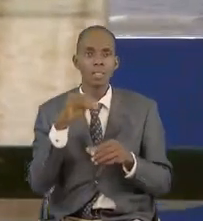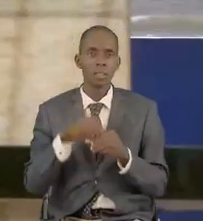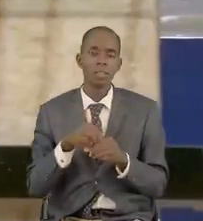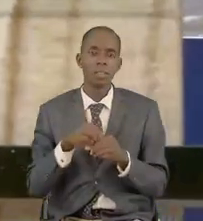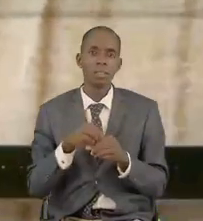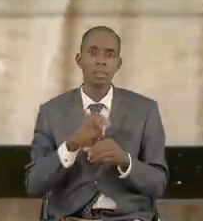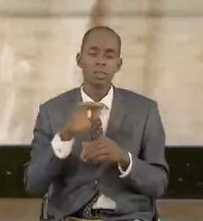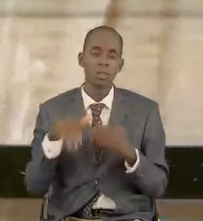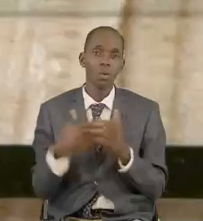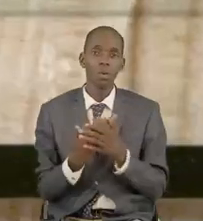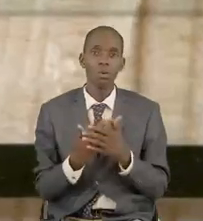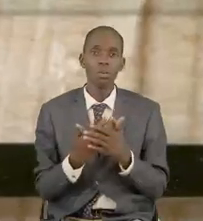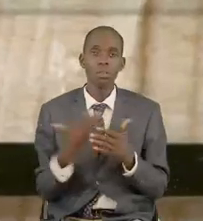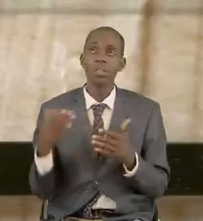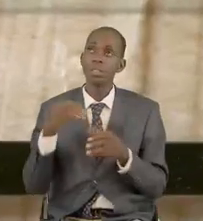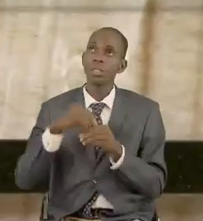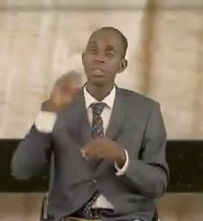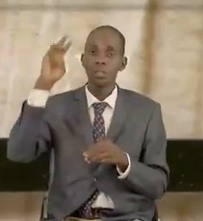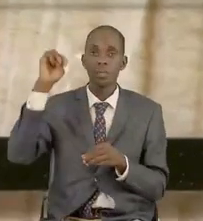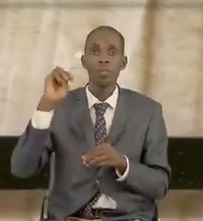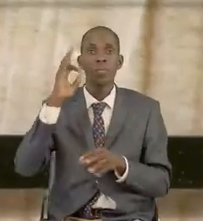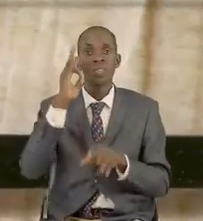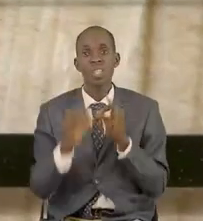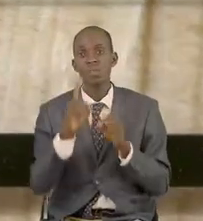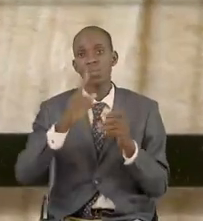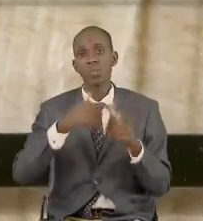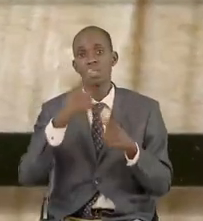vous avez tout pleinement en lui alors